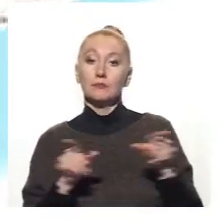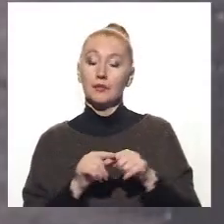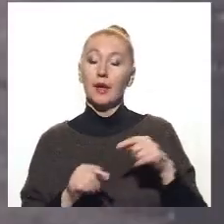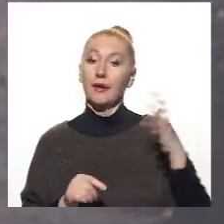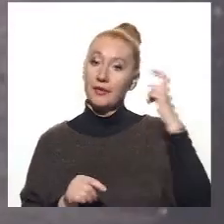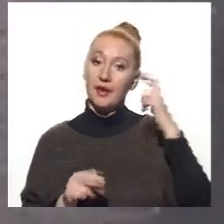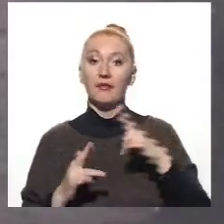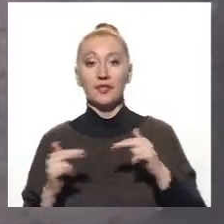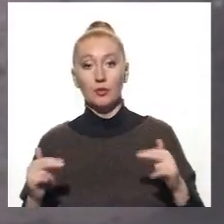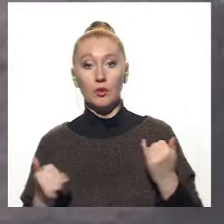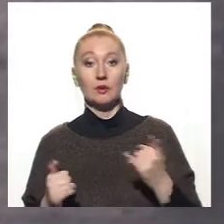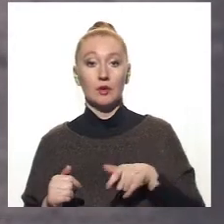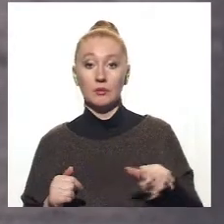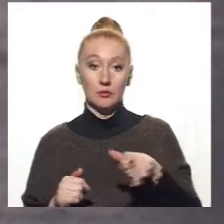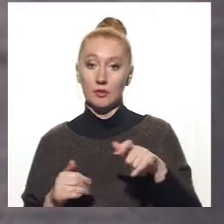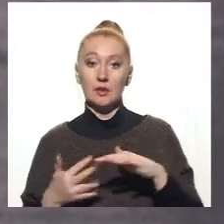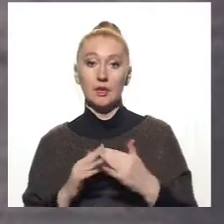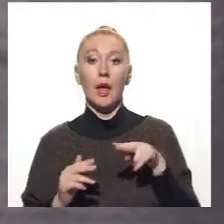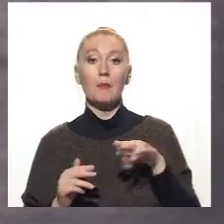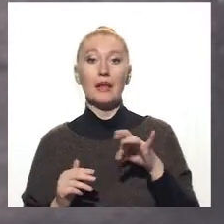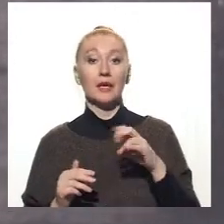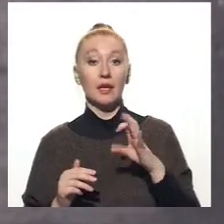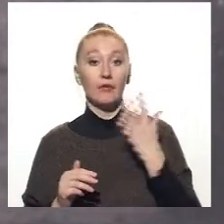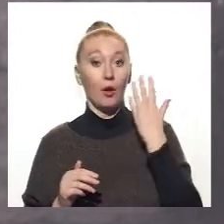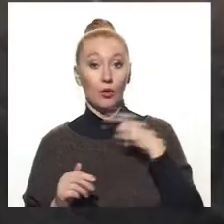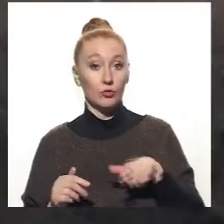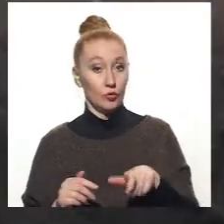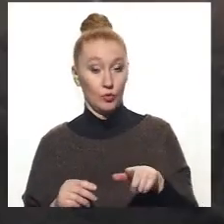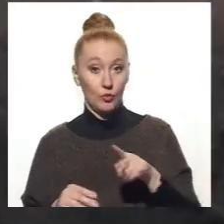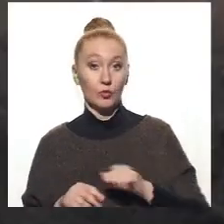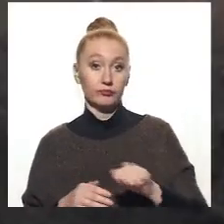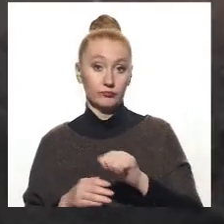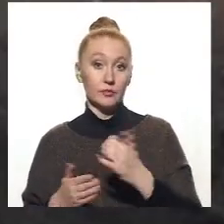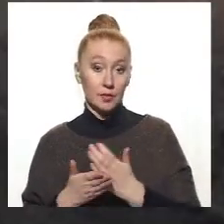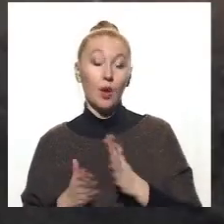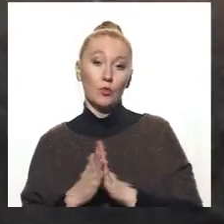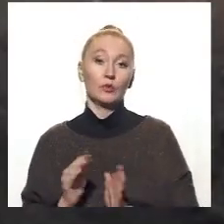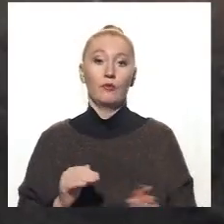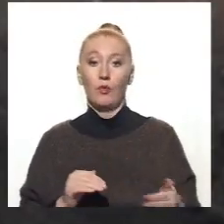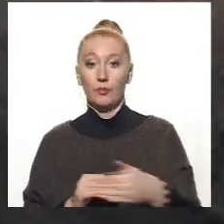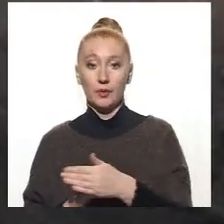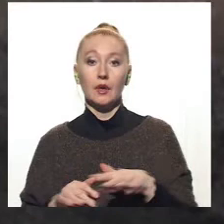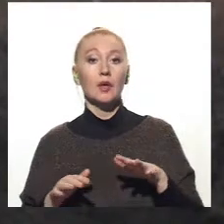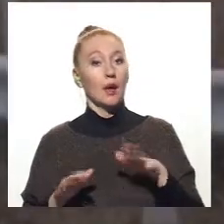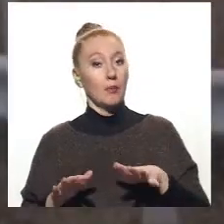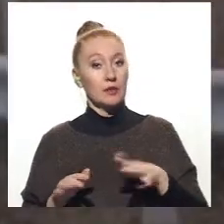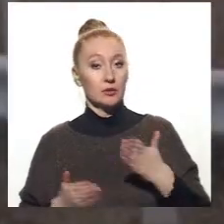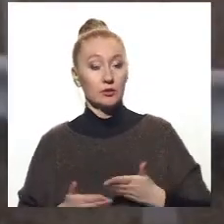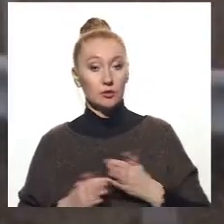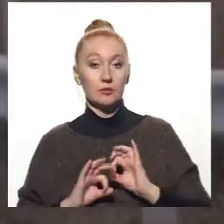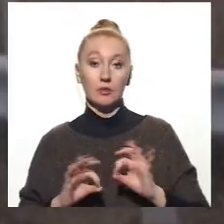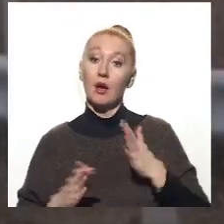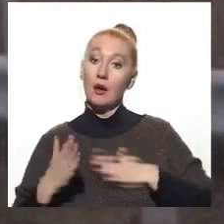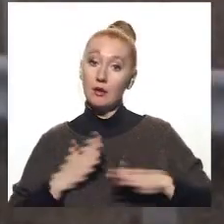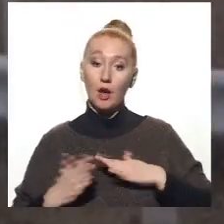Дніпро. Нині дорога проходить через селище Петриківка. Коли магістраль побудують, вона піде в обхід. Місцевий житель Олексій розповідає,